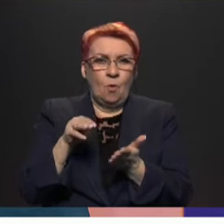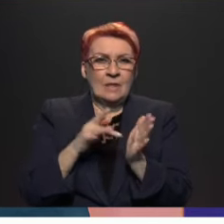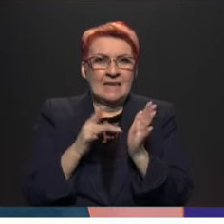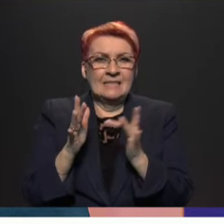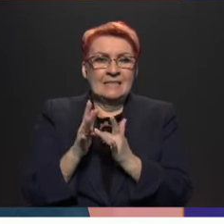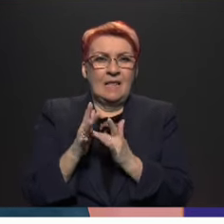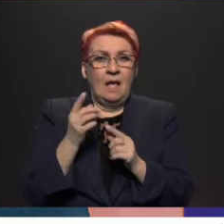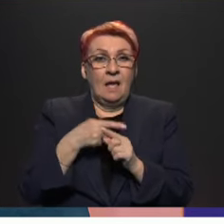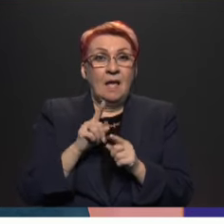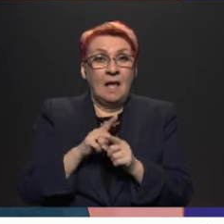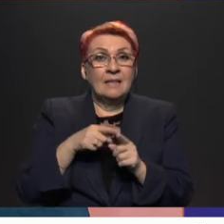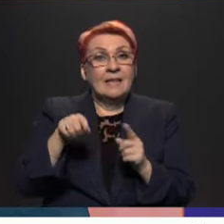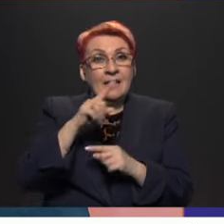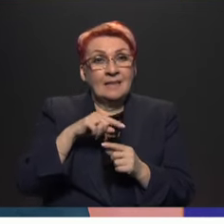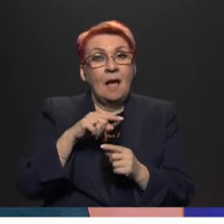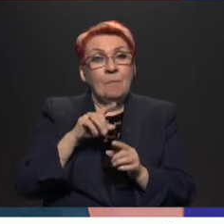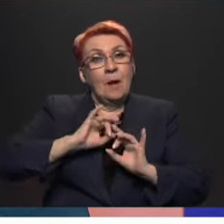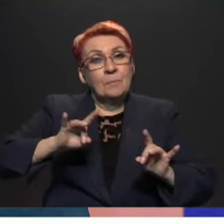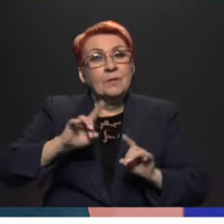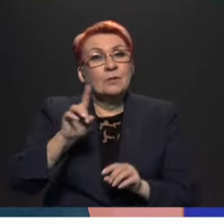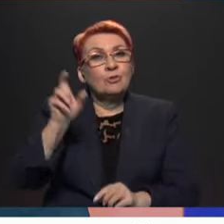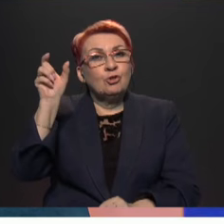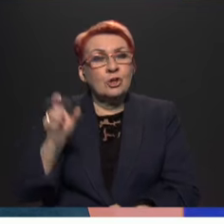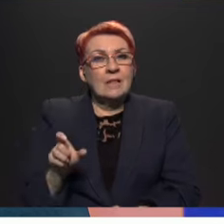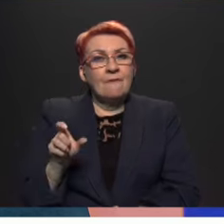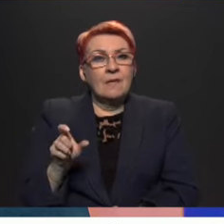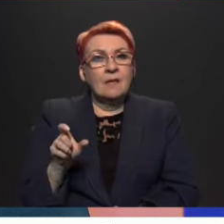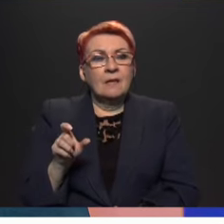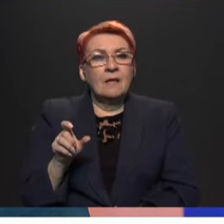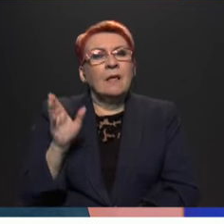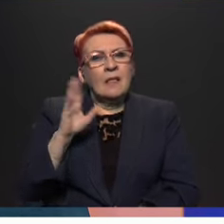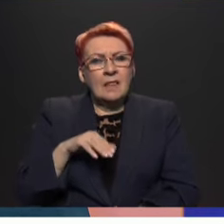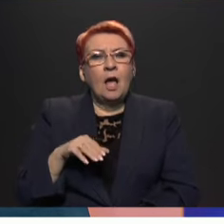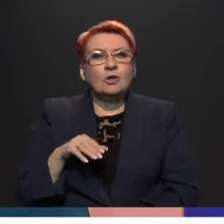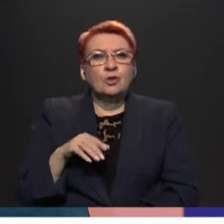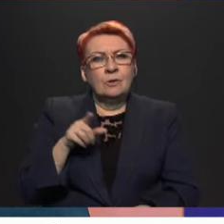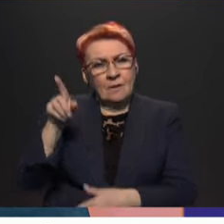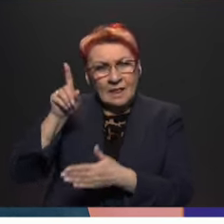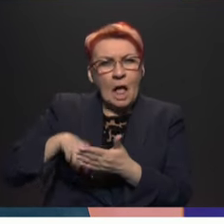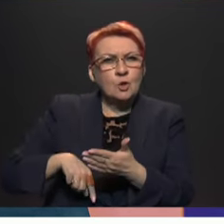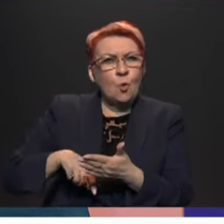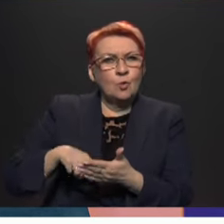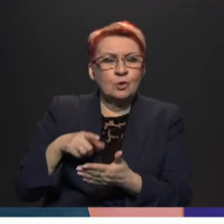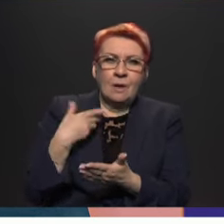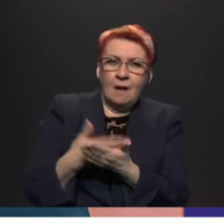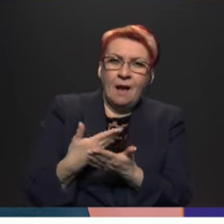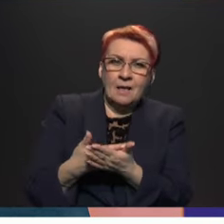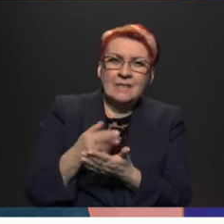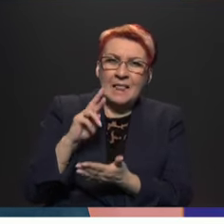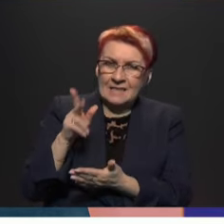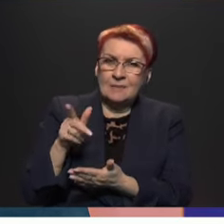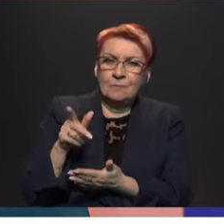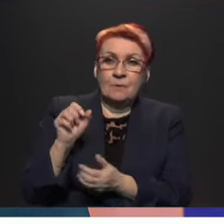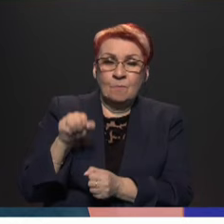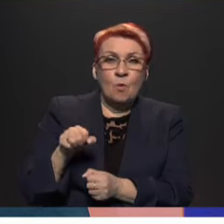Во-первых, это нам показывает, что даже человек абсолютно надежный, казалось бы, может